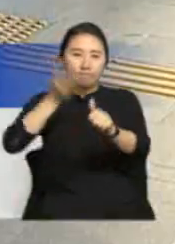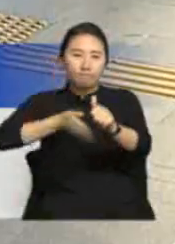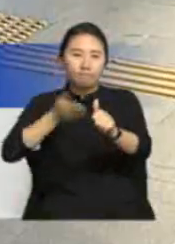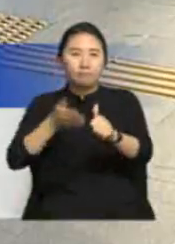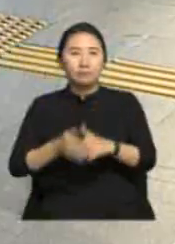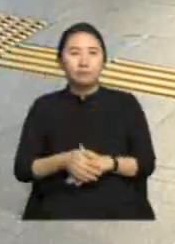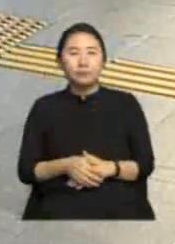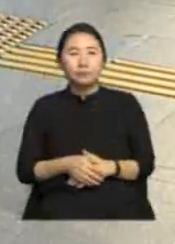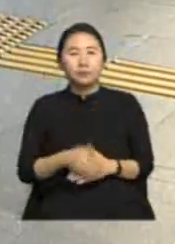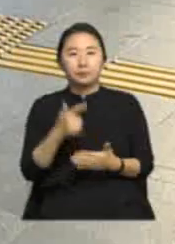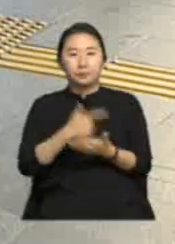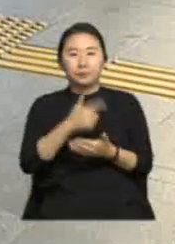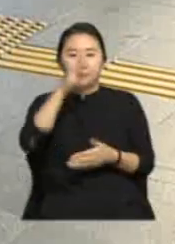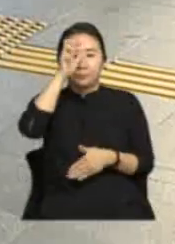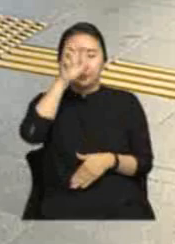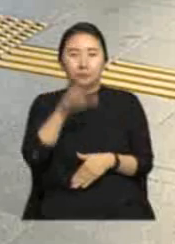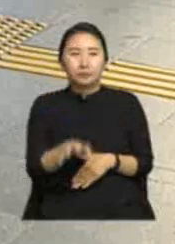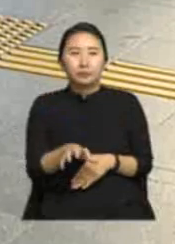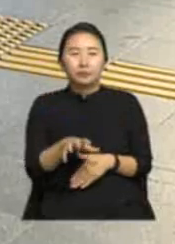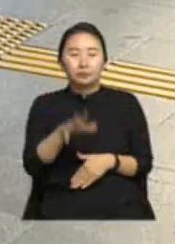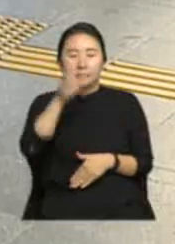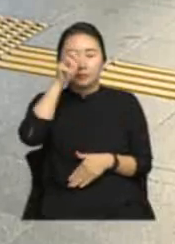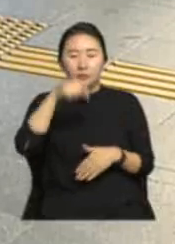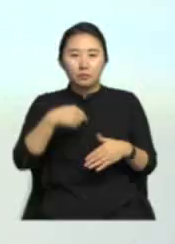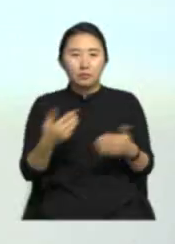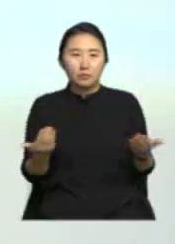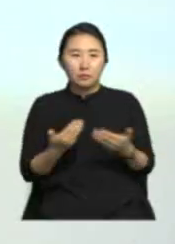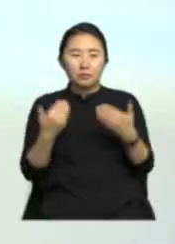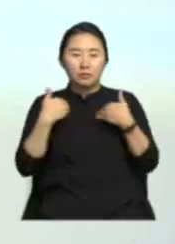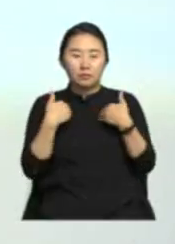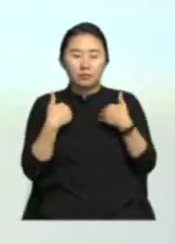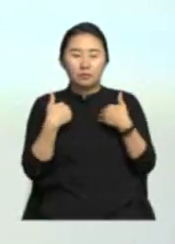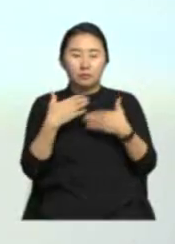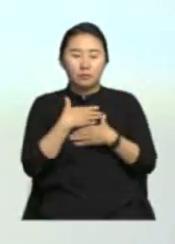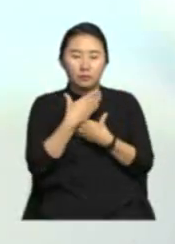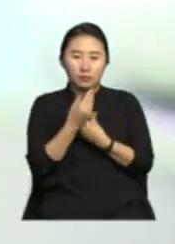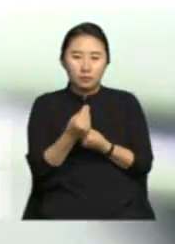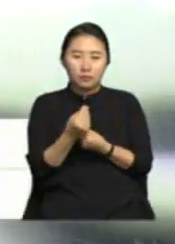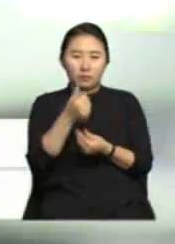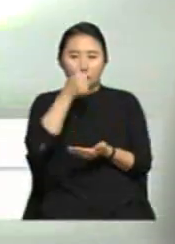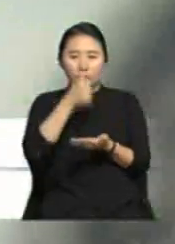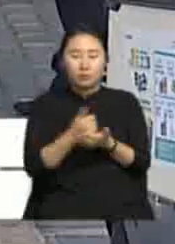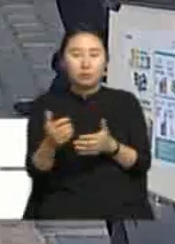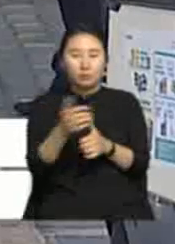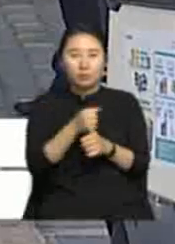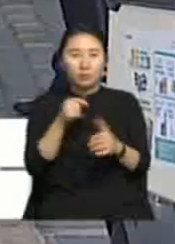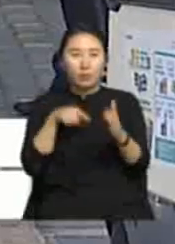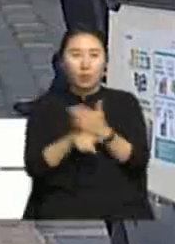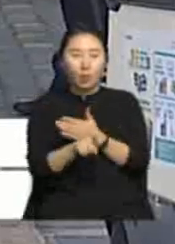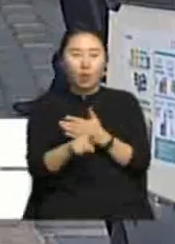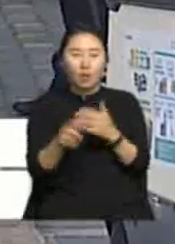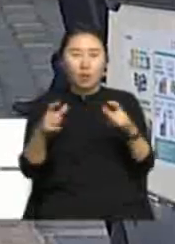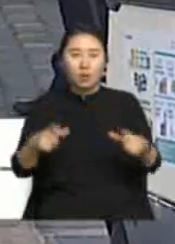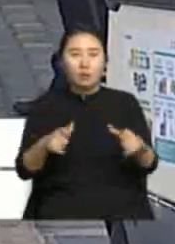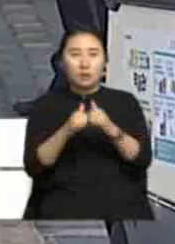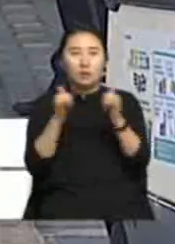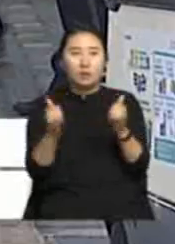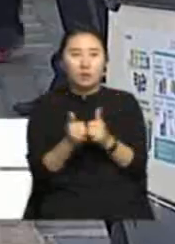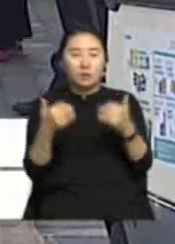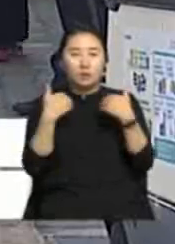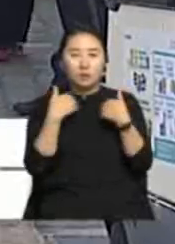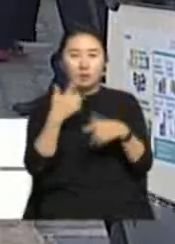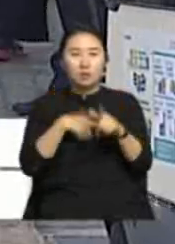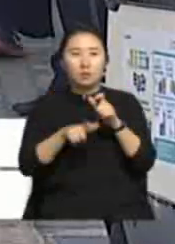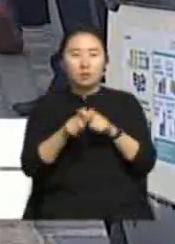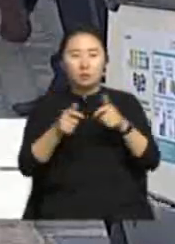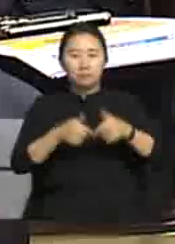드리면서, 노원경찰서는 경찰 본연의 임무인 치안 유지와 범죄 검거 외에도 지역사회에서 할 수 있는 역할이